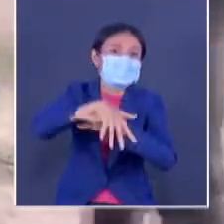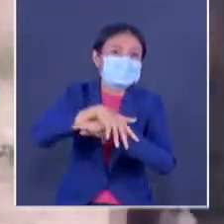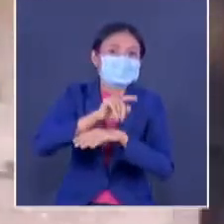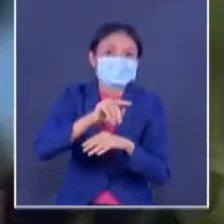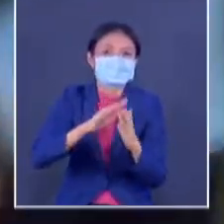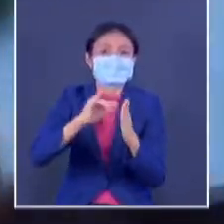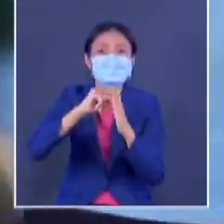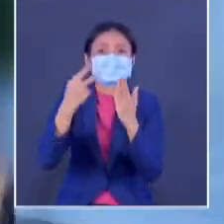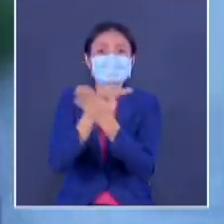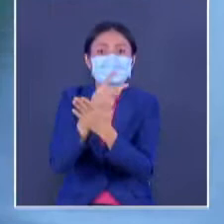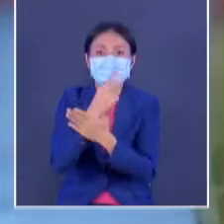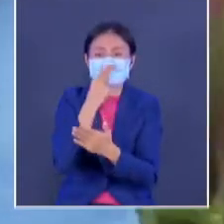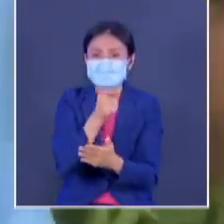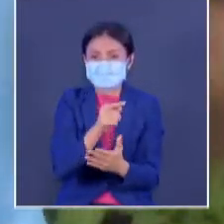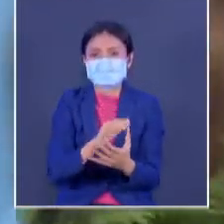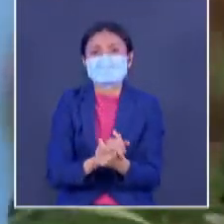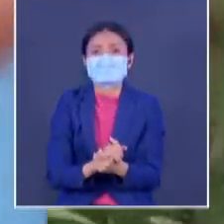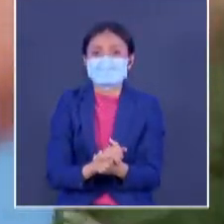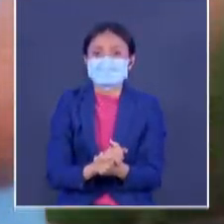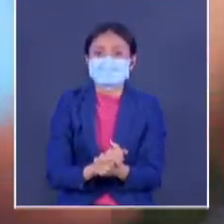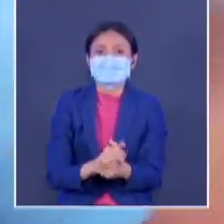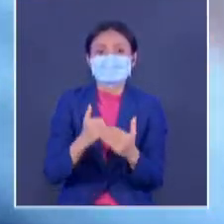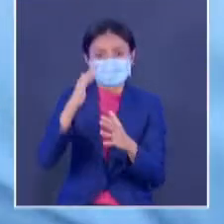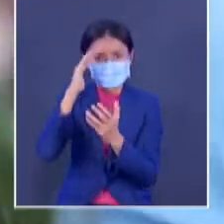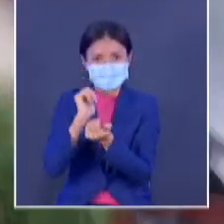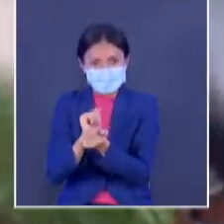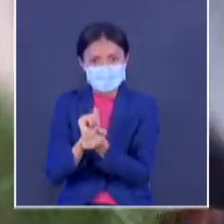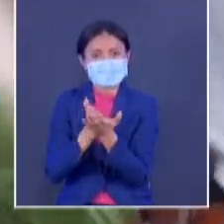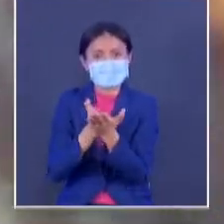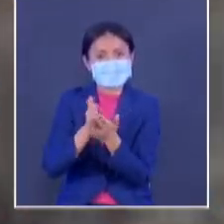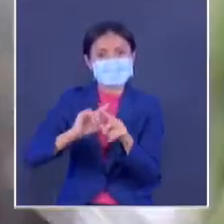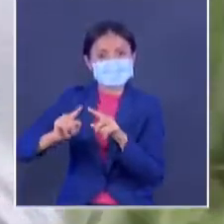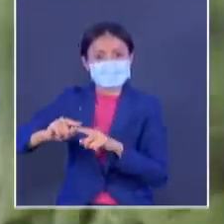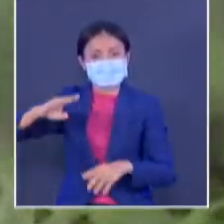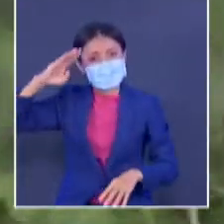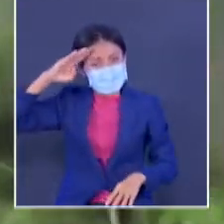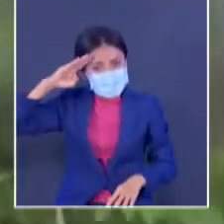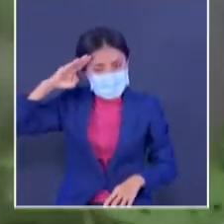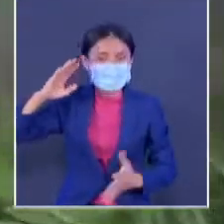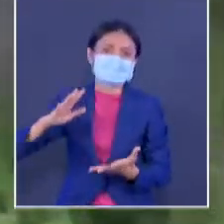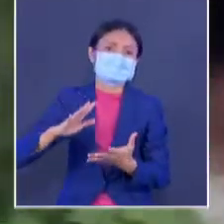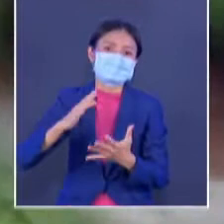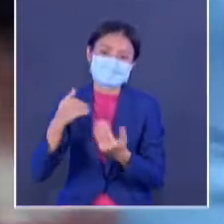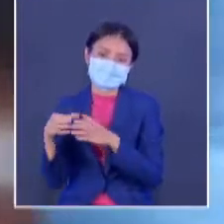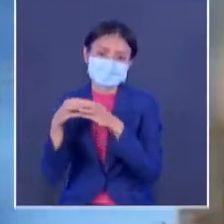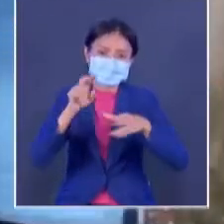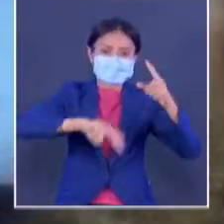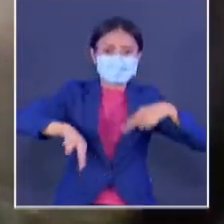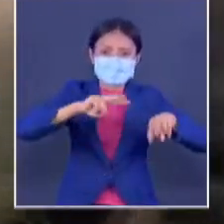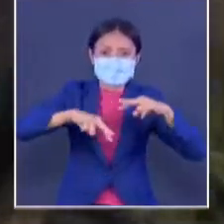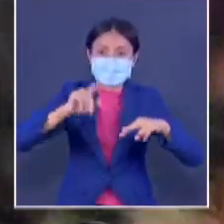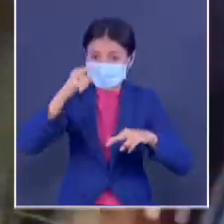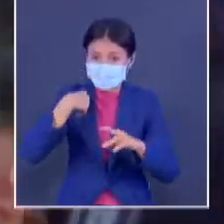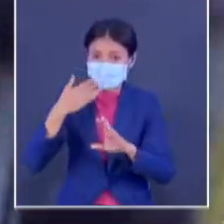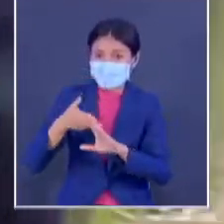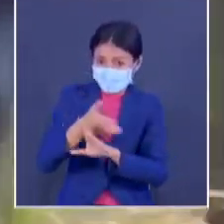รได้นำกำลังเจ้าหน้าที่ฝ่ายปกครองส่วนที่กำลังร่วมกับหน่วยทหารเฉพาะกิจลาดย่านะครับเข้าไปตรวจสอบหลังจากมีรายงานมาก่อนหน้